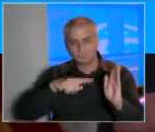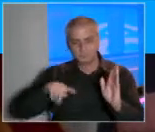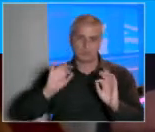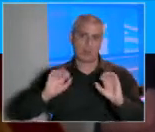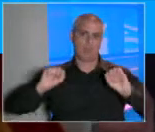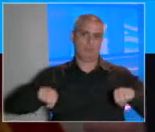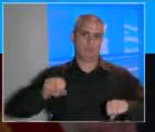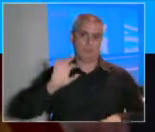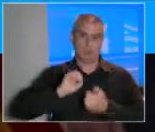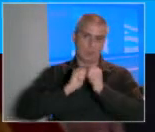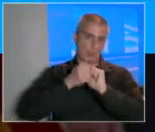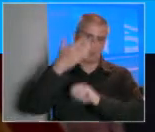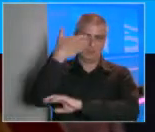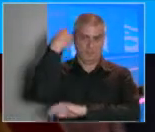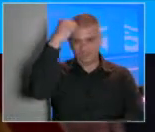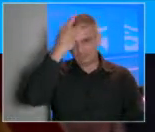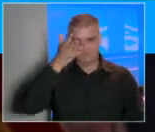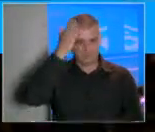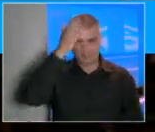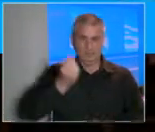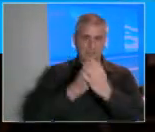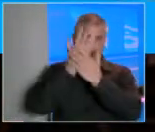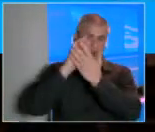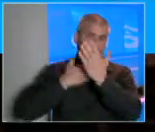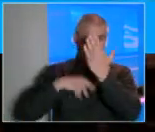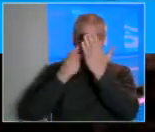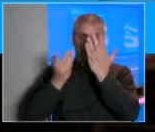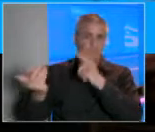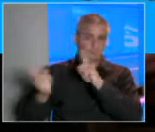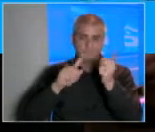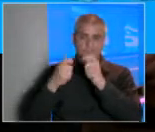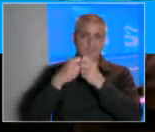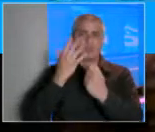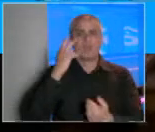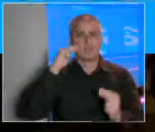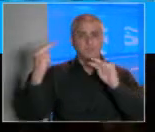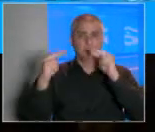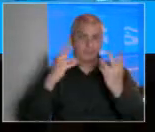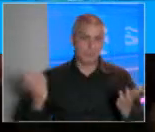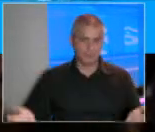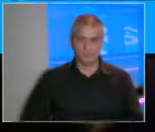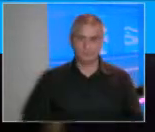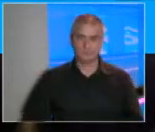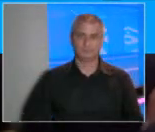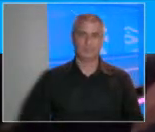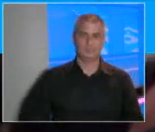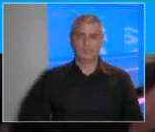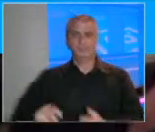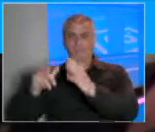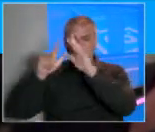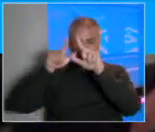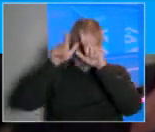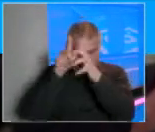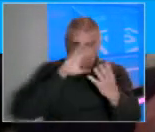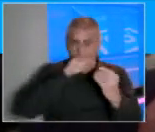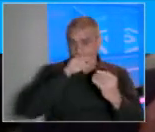החלת ריבונות או המדינה הפלסטינית העתידית, איך שרוצה להסתכל על זה, תלוי מאיזה כיוון. והמפה הזו פחות או